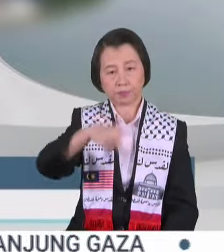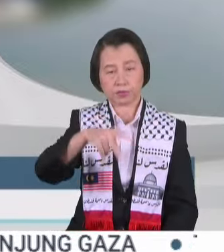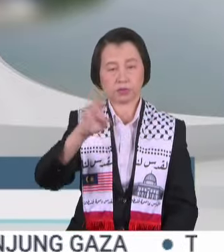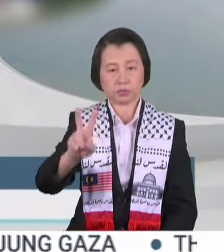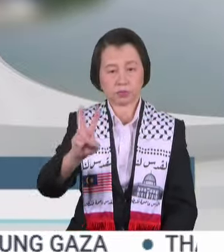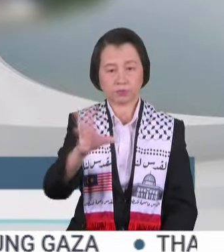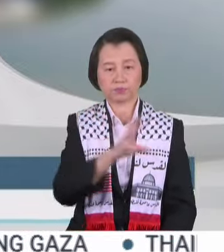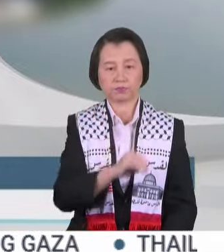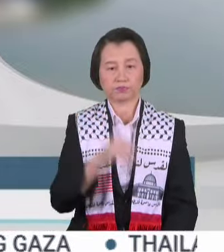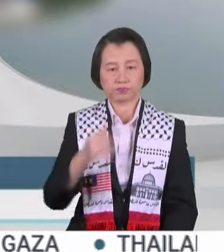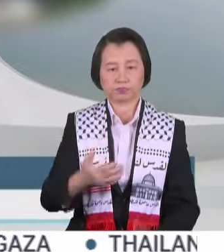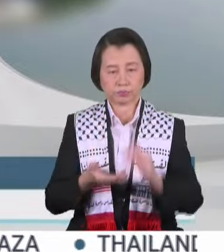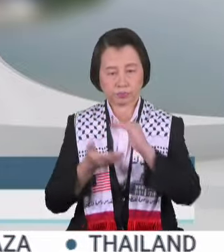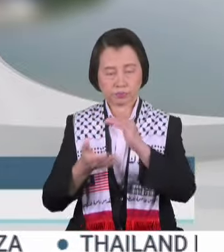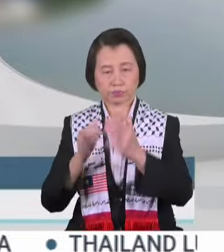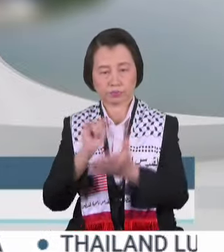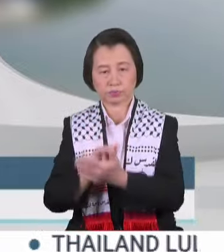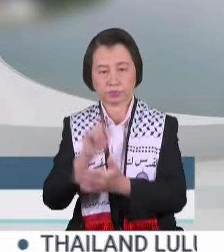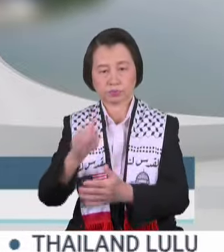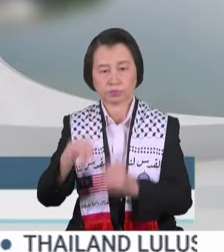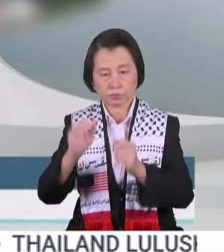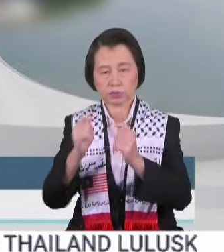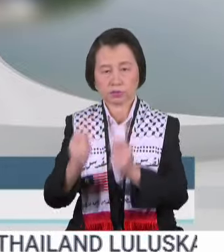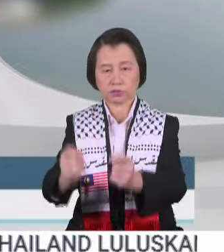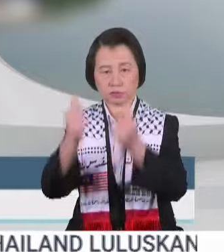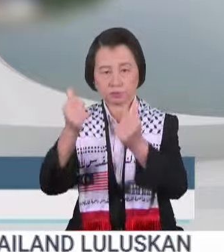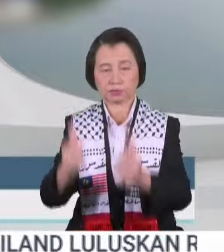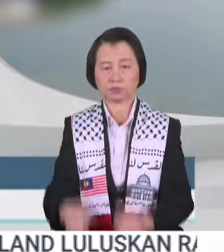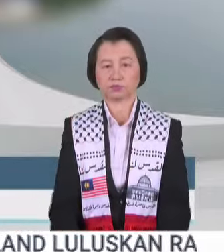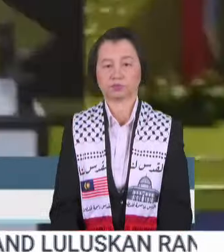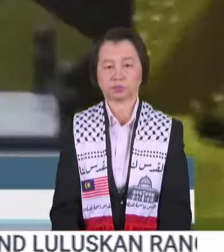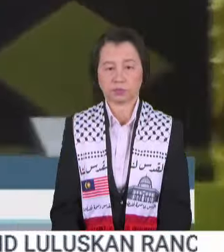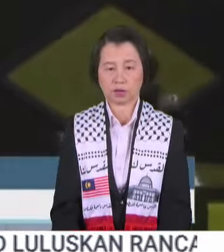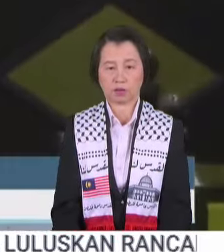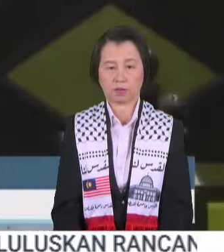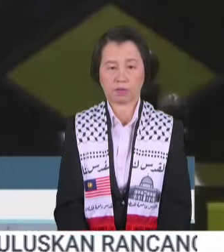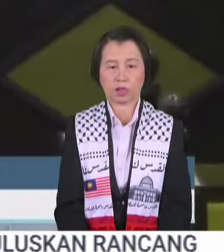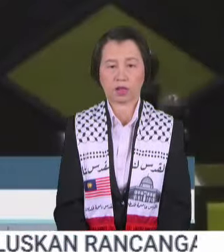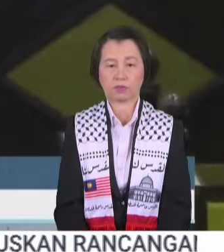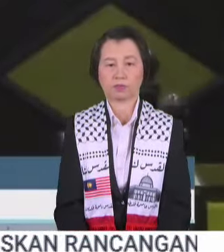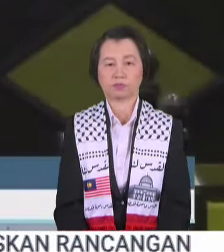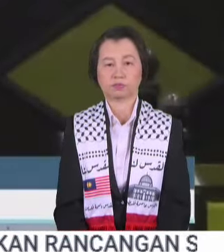memastikan kedua-dua pakej terlibat dapat dipercepatkan.